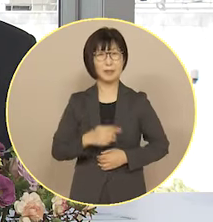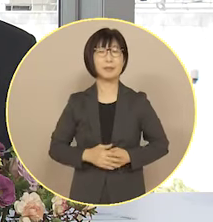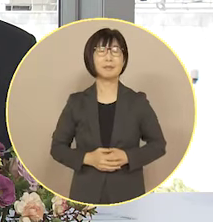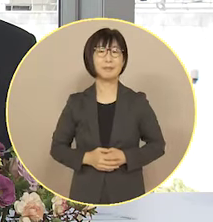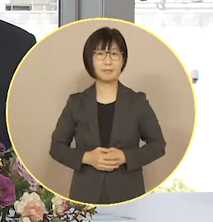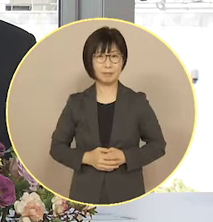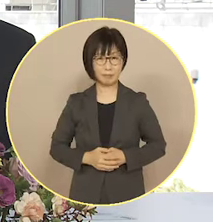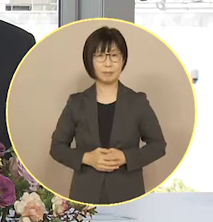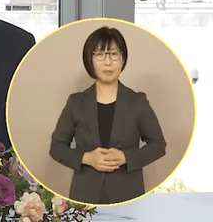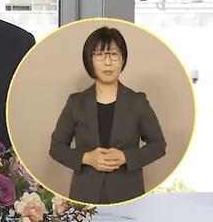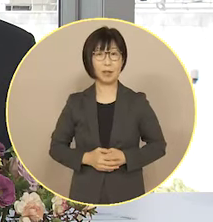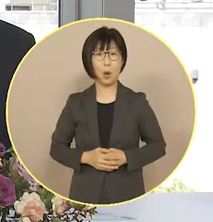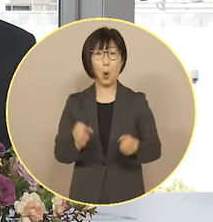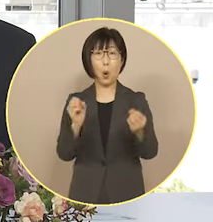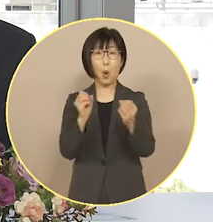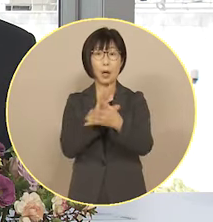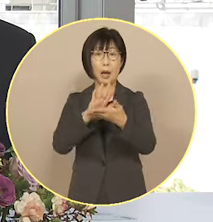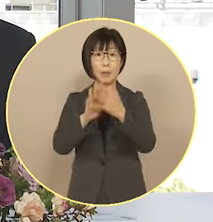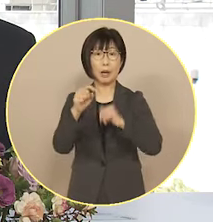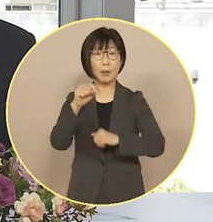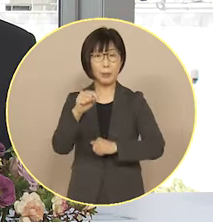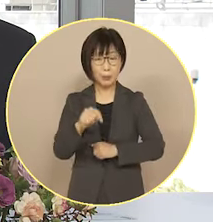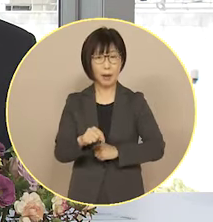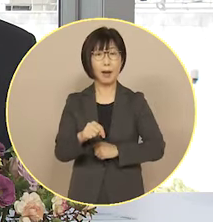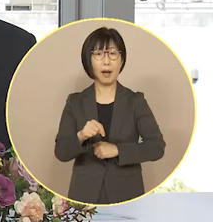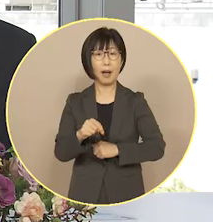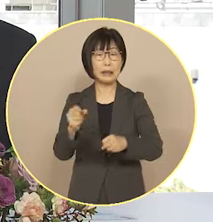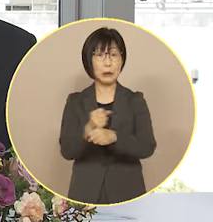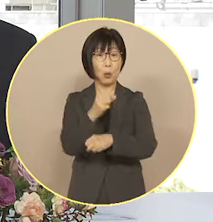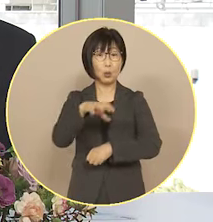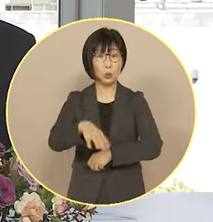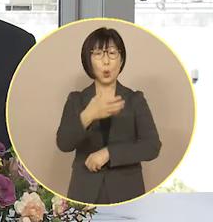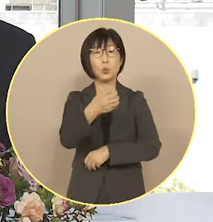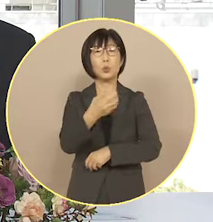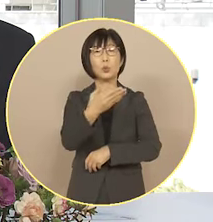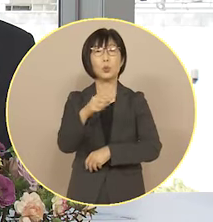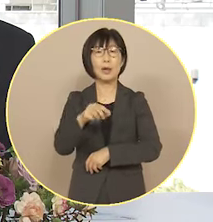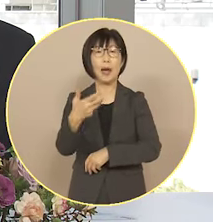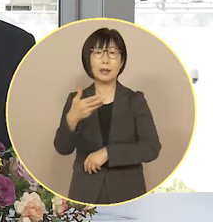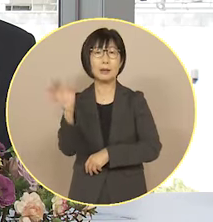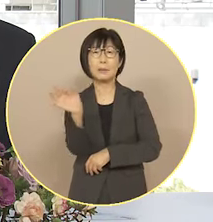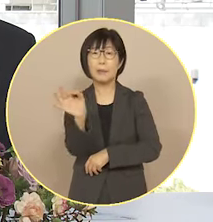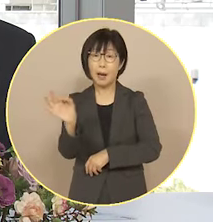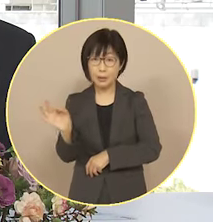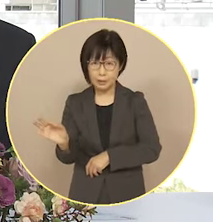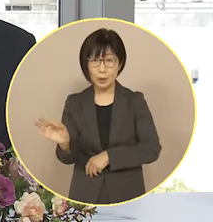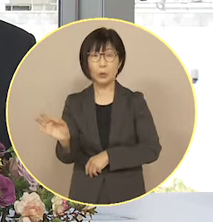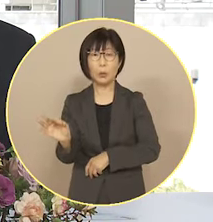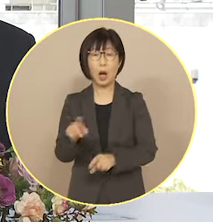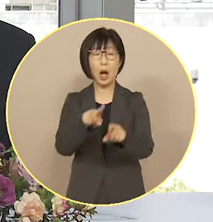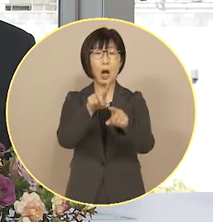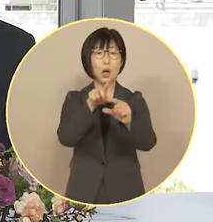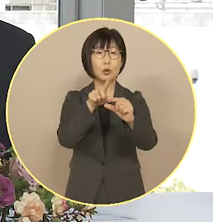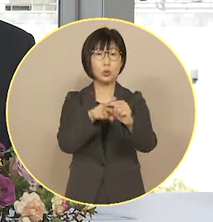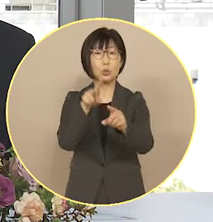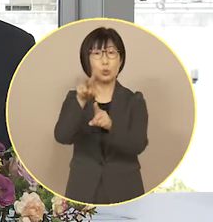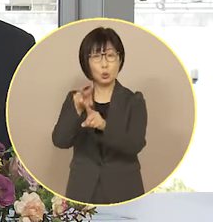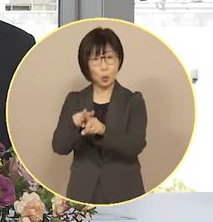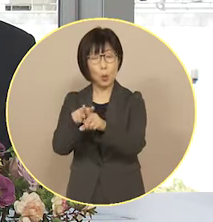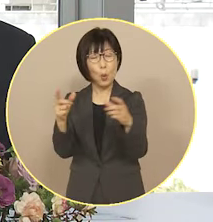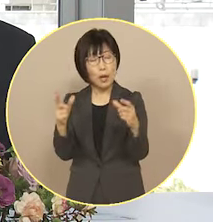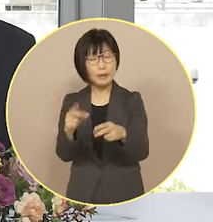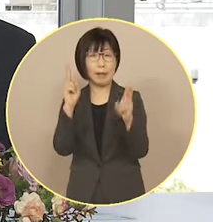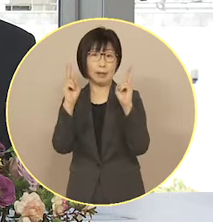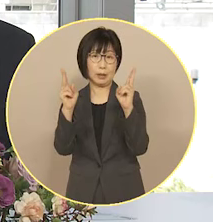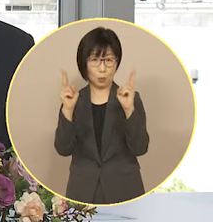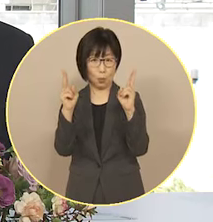ますで岡山県はですねえ事業所の99.8%が中小祭事業者で